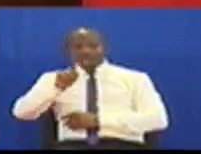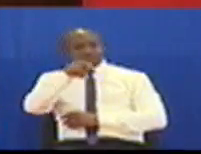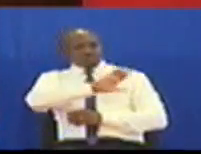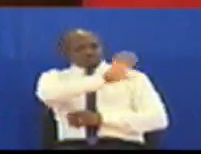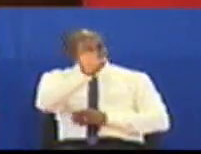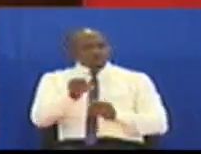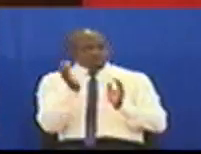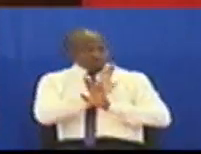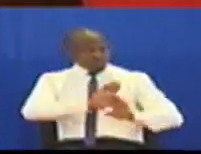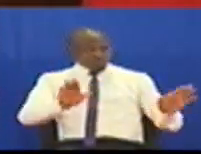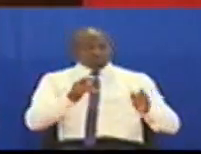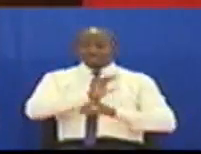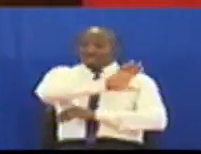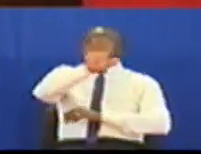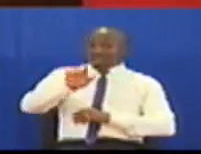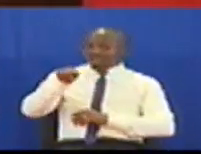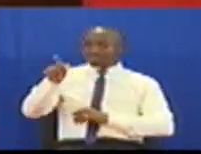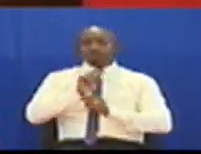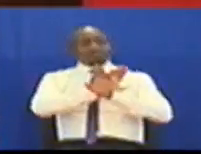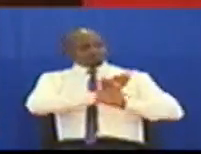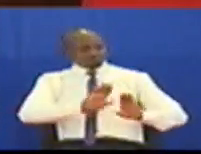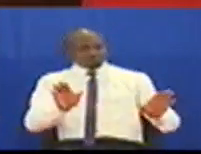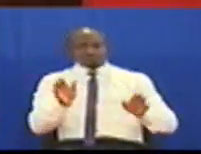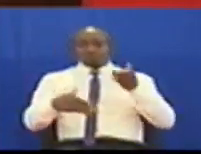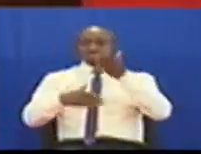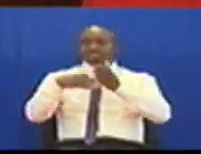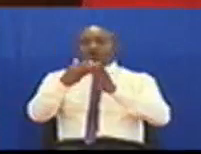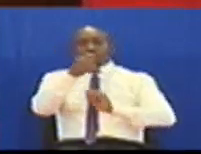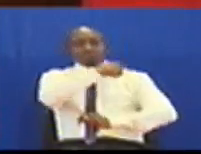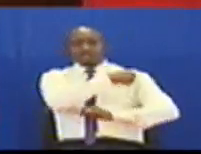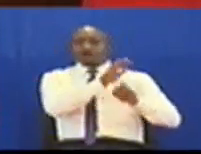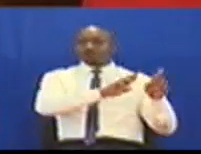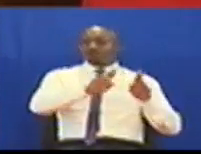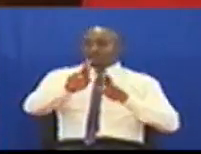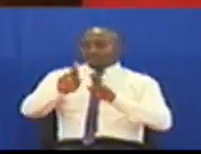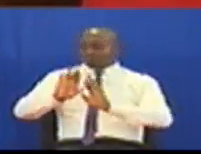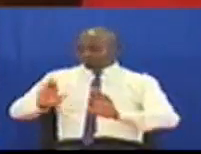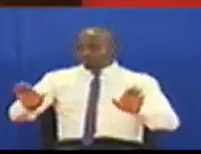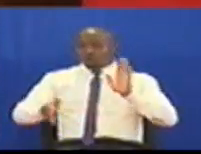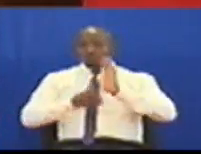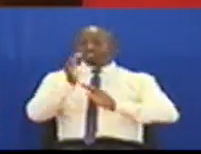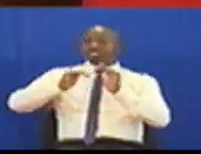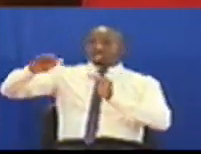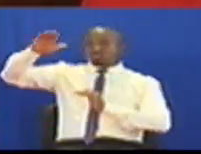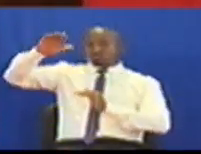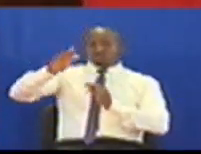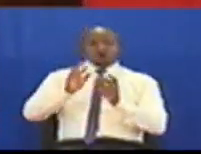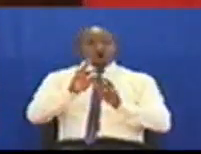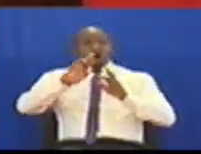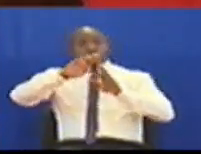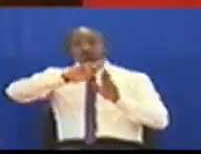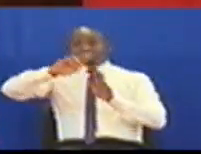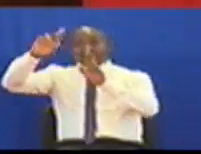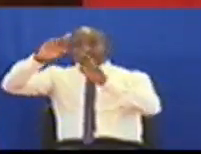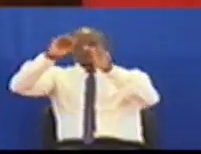ya kanda tutakuwa tumekamilisha ujenzi wa hospitali ya rufaa. Kwa kutokea kule juu kwenye rufaa tunakuja